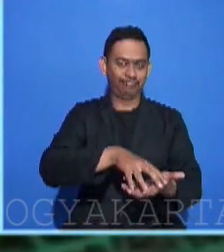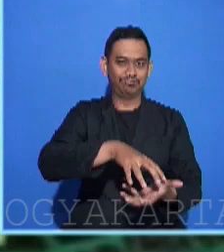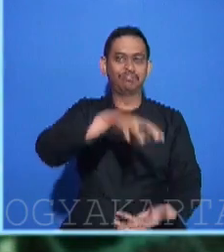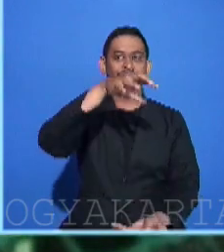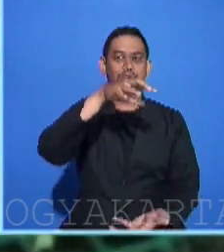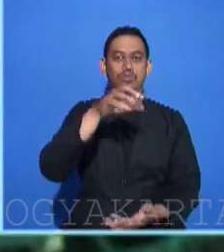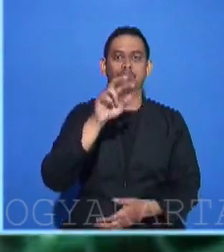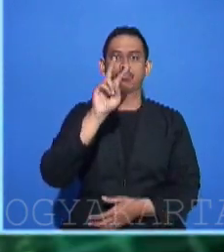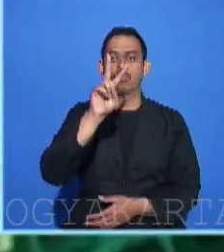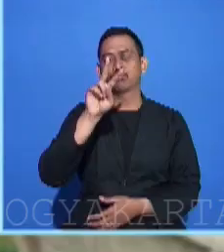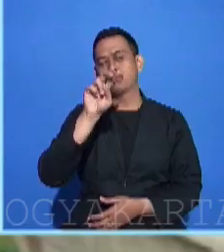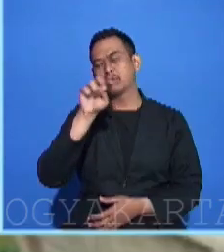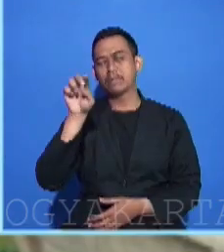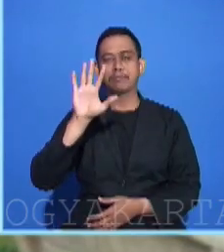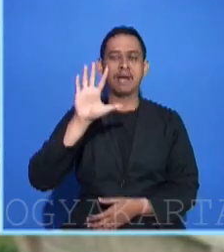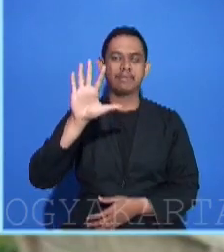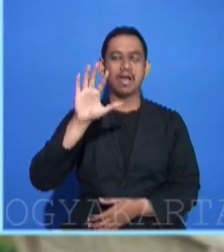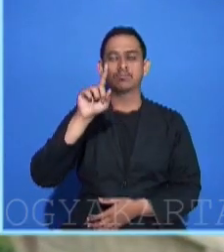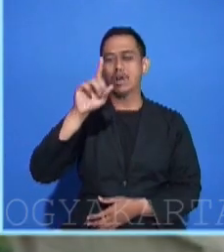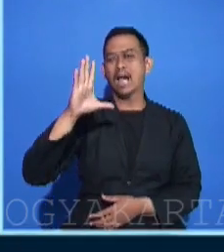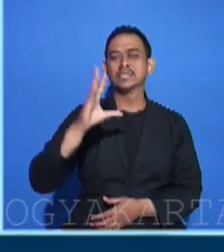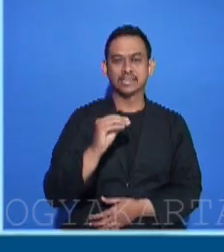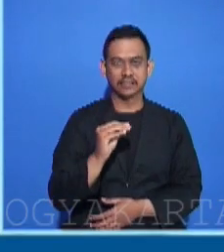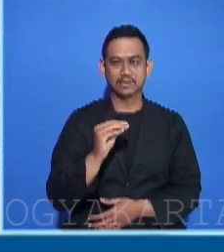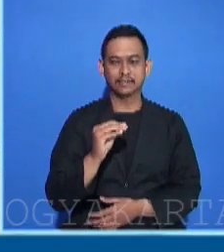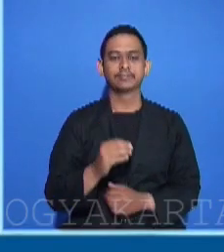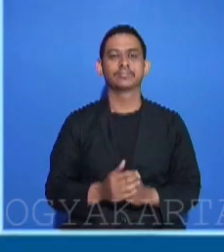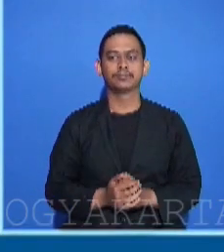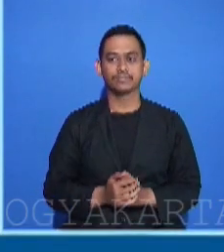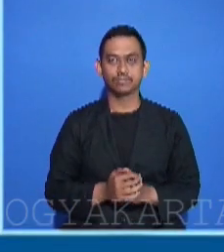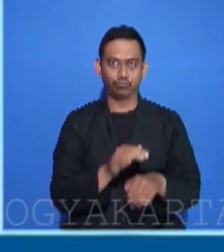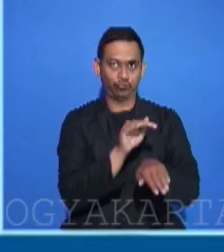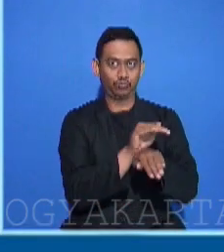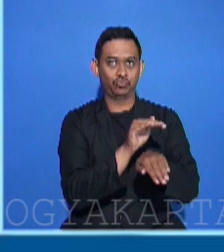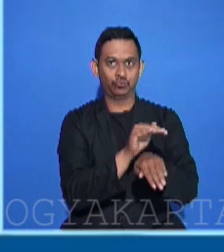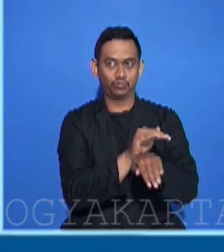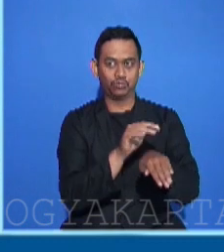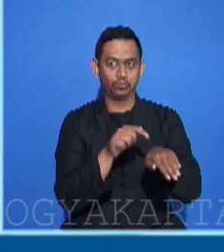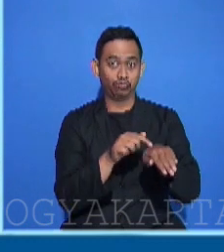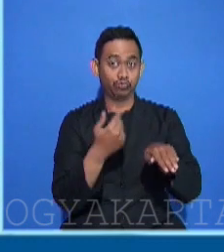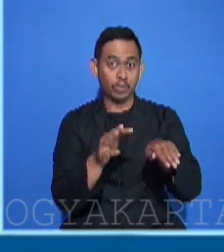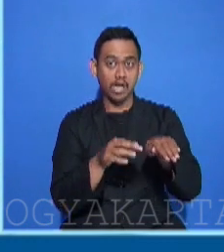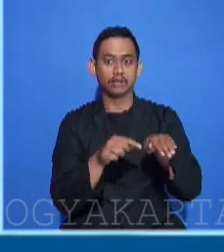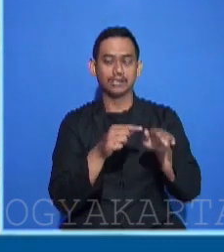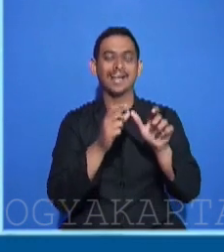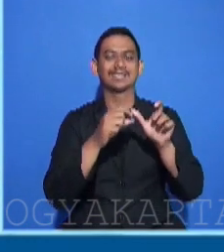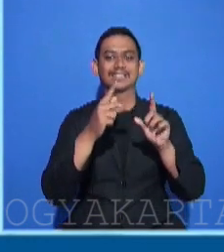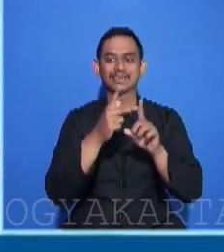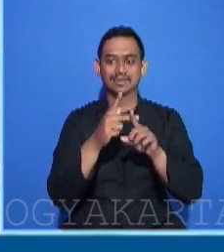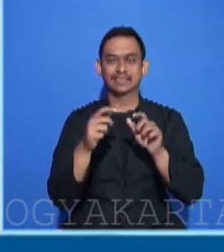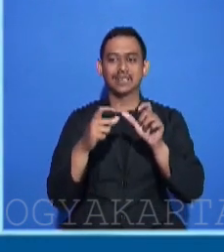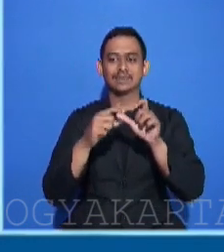Sekawan liter saben tintanipun persilangan Anda wis pun Senen kalian Mindo Safira